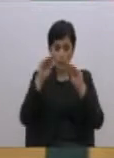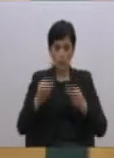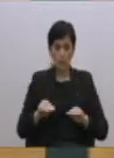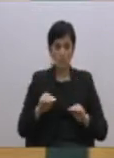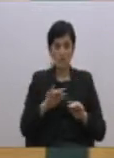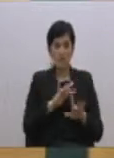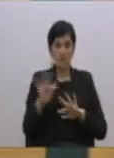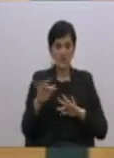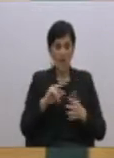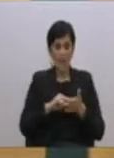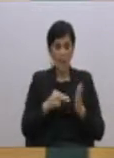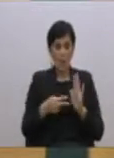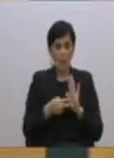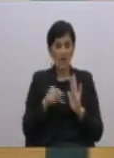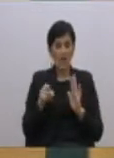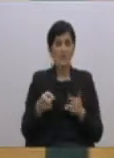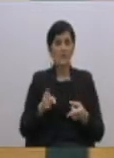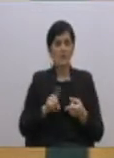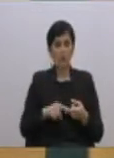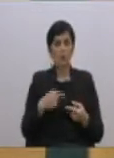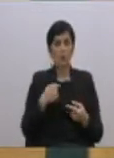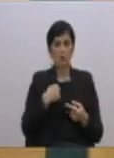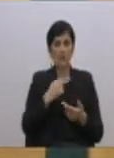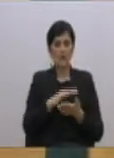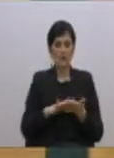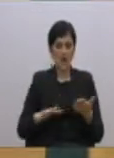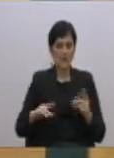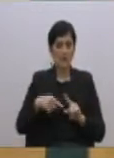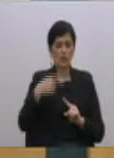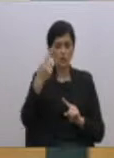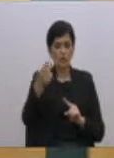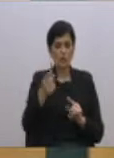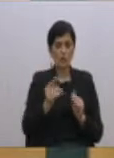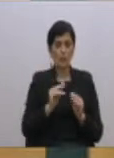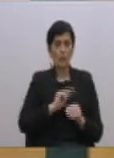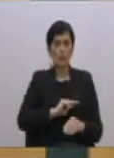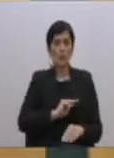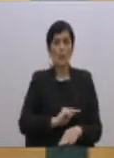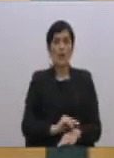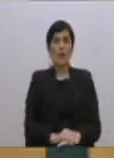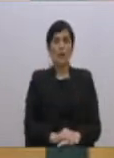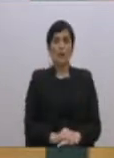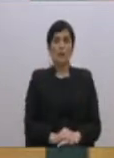გეგმაში, რასთან დაკავშირებით ჩვენ რა თქმა უნდა გავავრცელებთ შემდგომშიც მუშაობას.